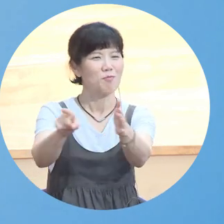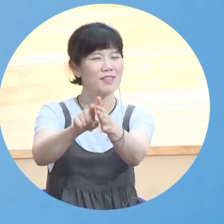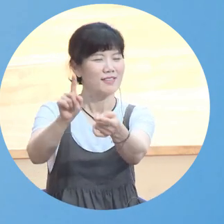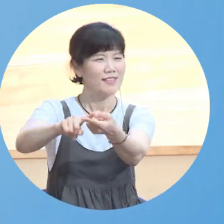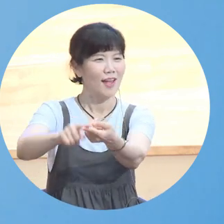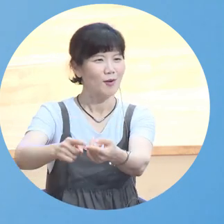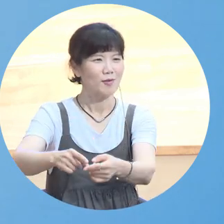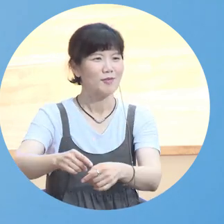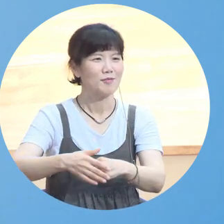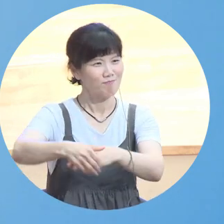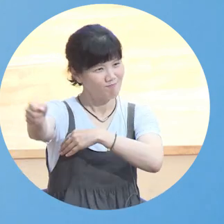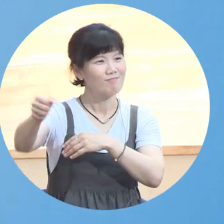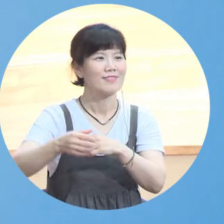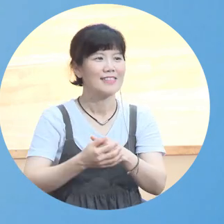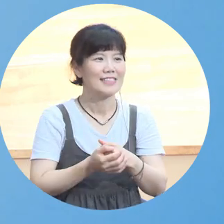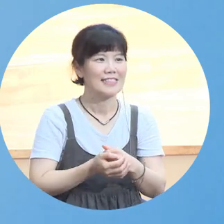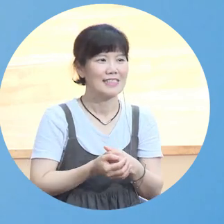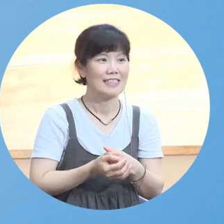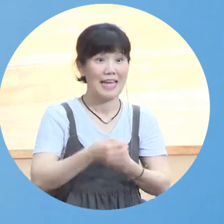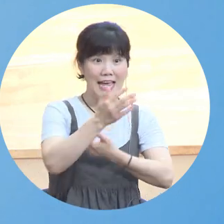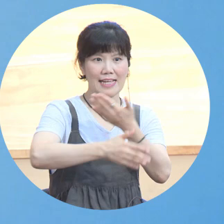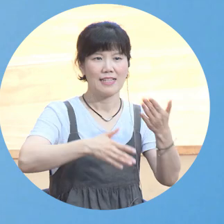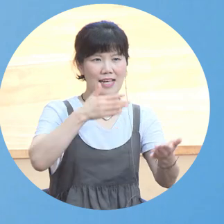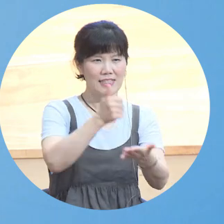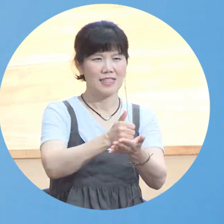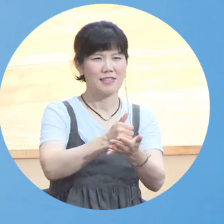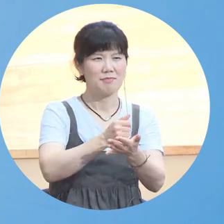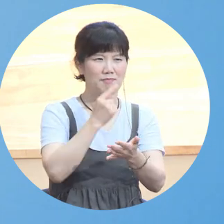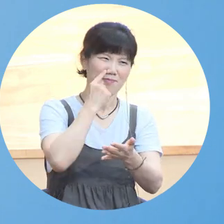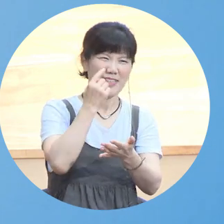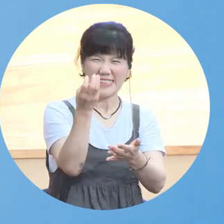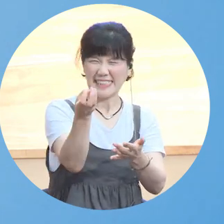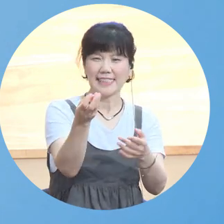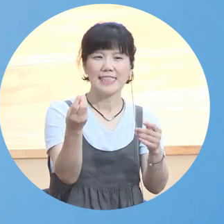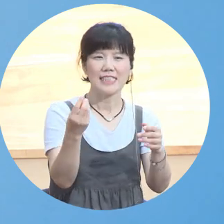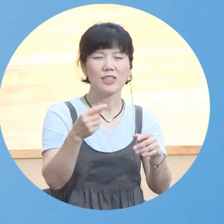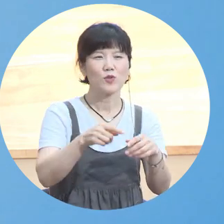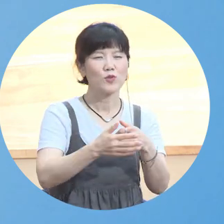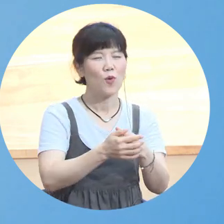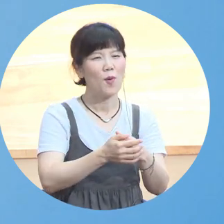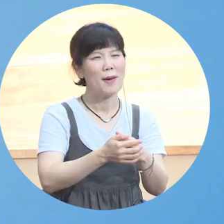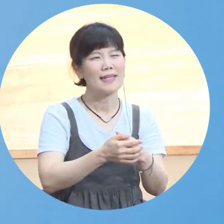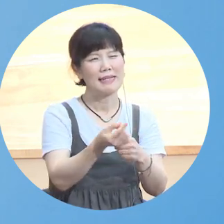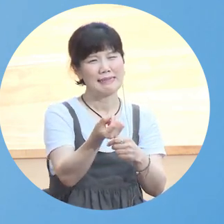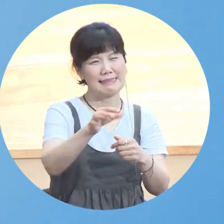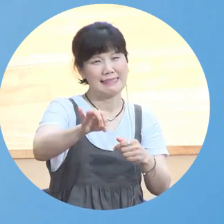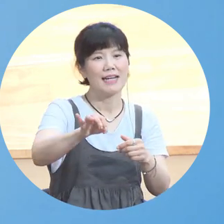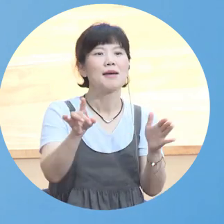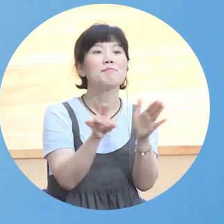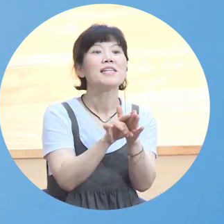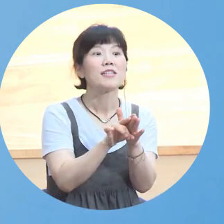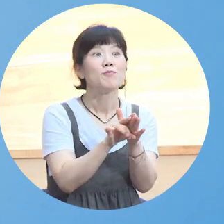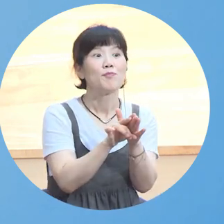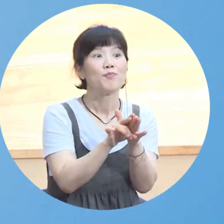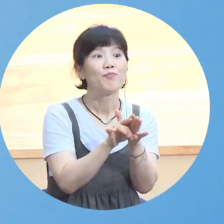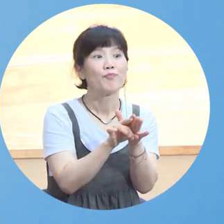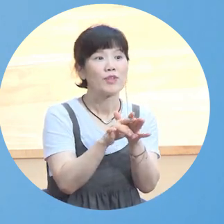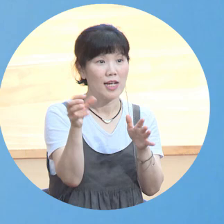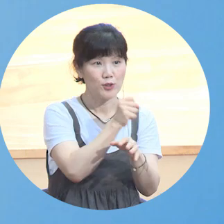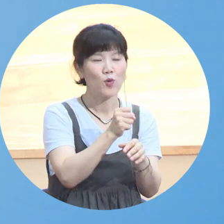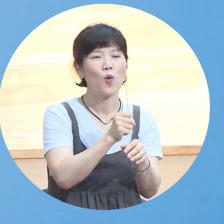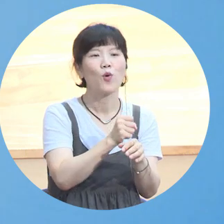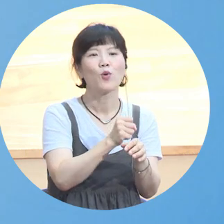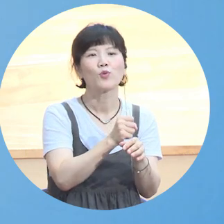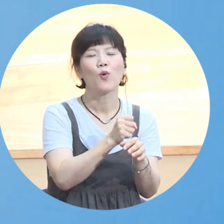내 하나님이 겨자씨만한 믿음도 보시고 역사 따고 믿는 사람은 등을 풀들은 풍을 도